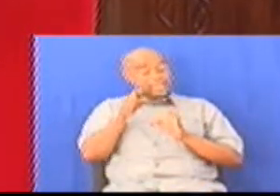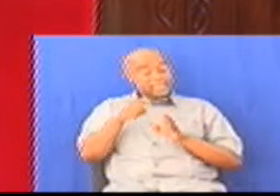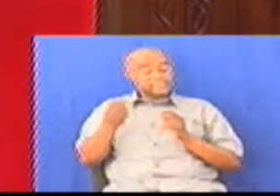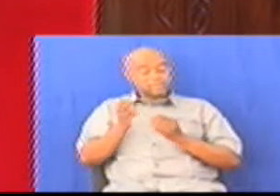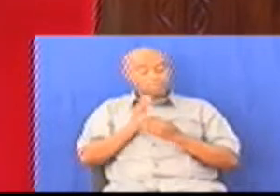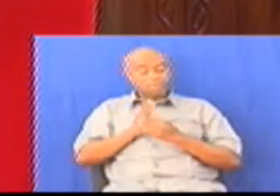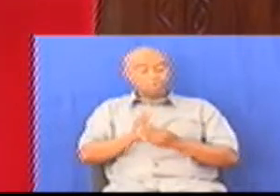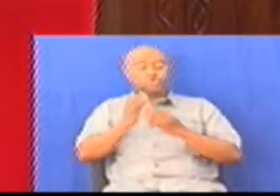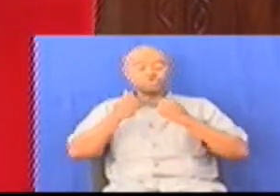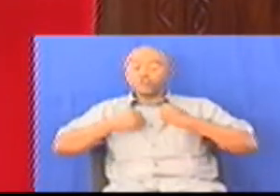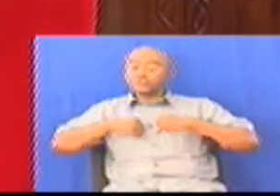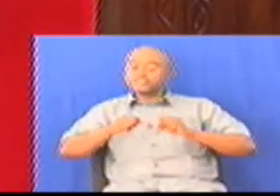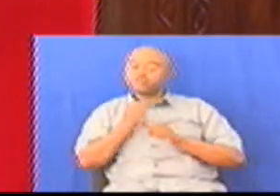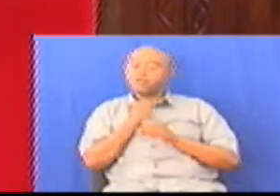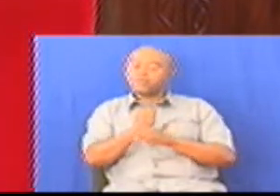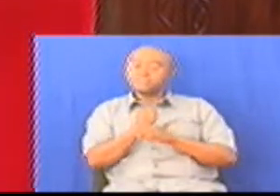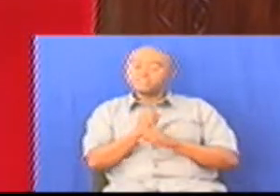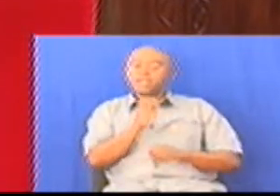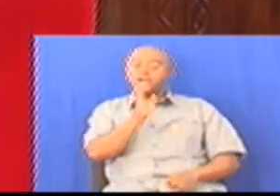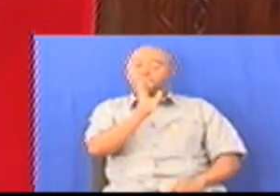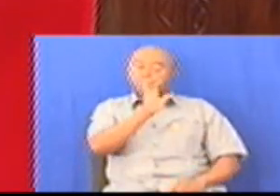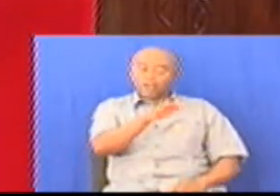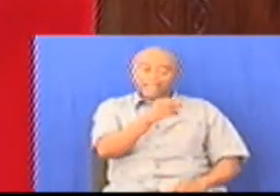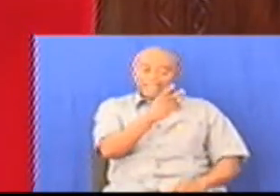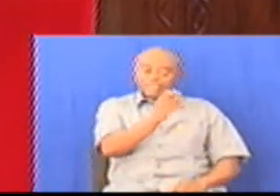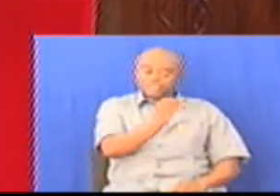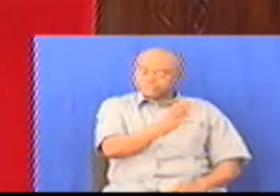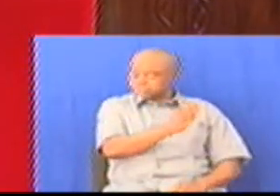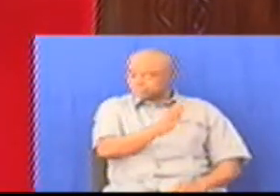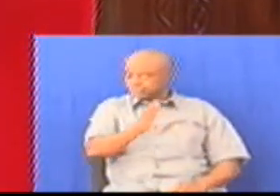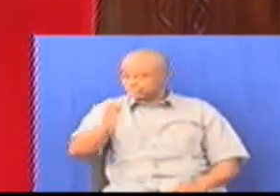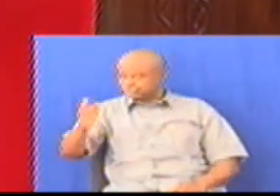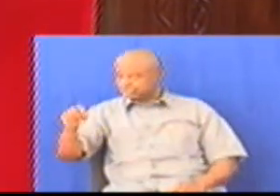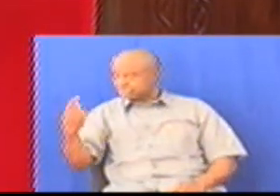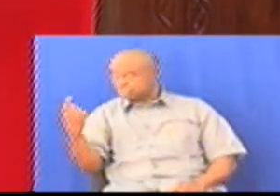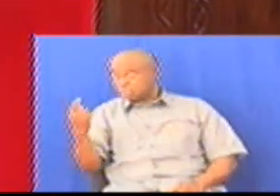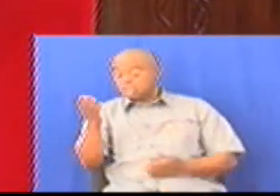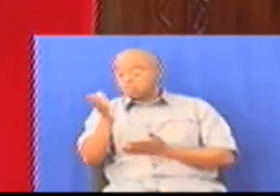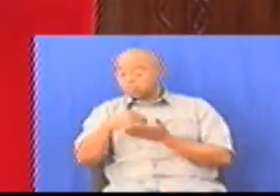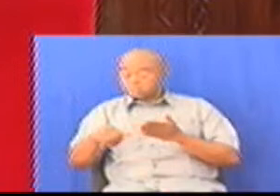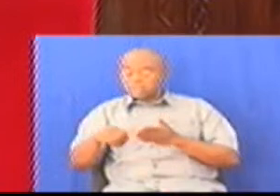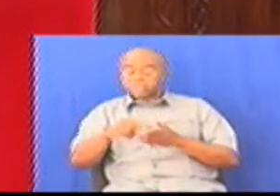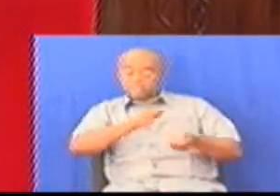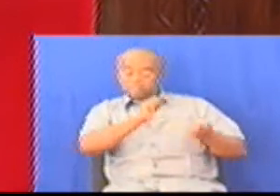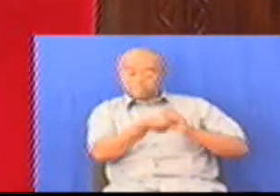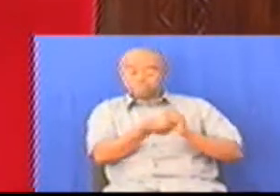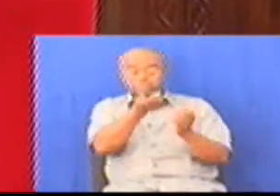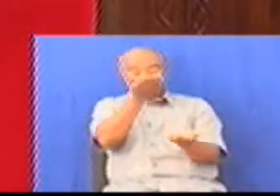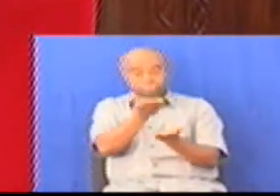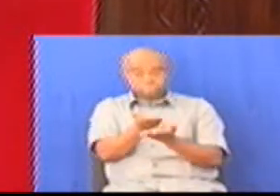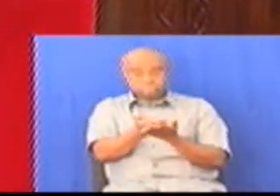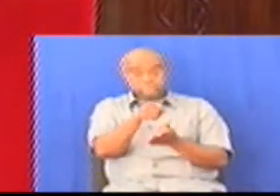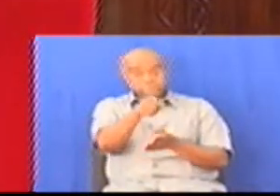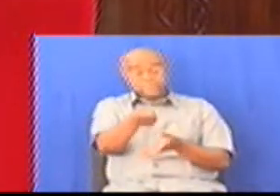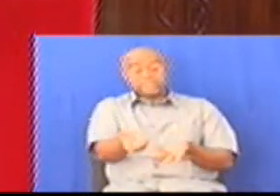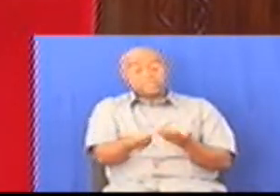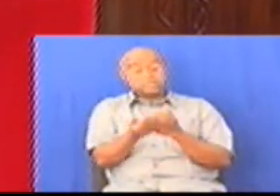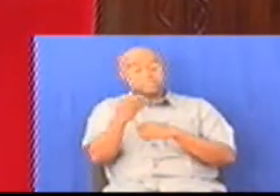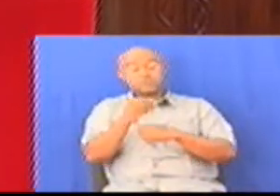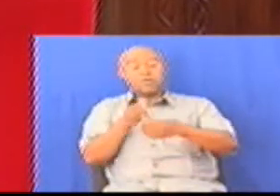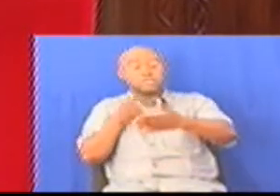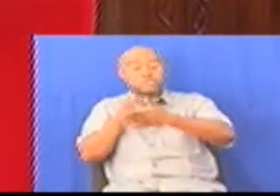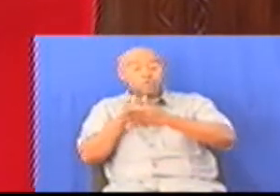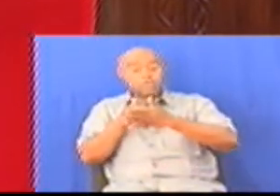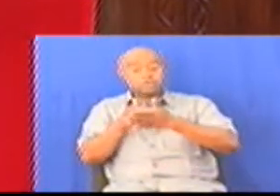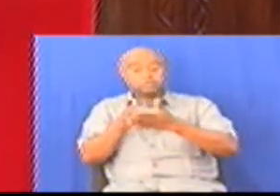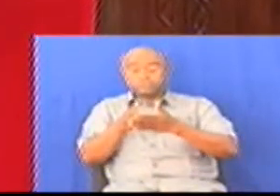mwaka 2020-2021. Hata hivyo, yapo baadhi ya marekebisho yaliyopendekezwa na serikali ambayo yanaweza kuwa kikwazo katika